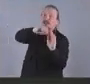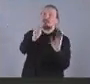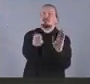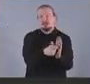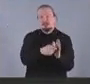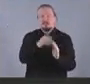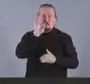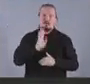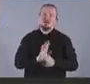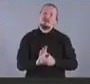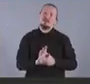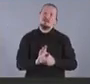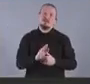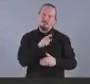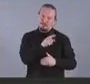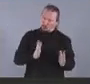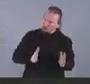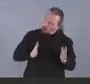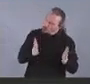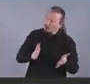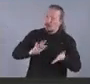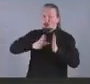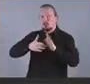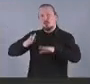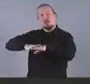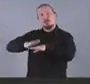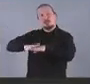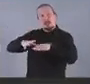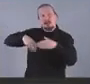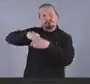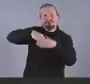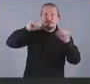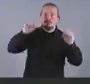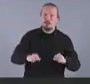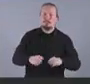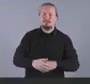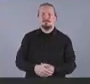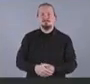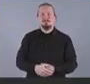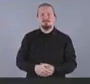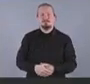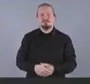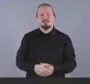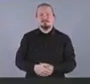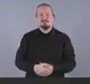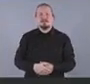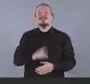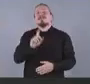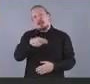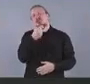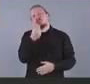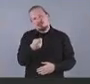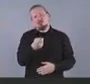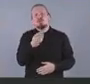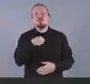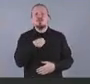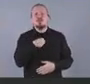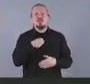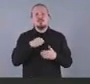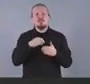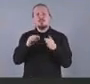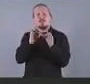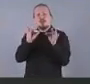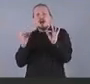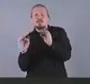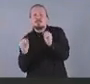Conseil et que vous vous engagiez à ce que l'ensemble des conseillers métropolitains puissent y participer. Aussi, bien entendu, nous soutiendrons l'amendement du groupe